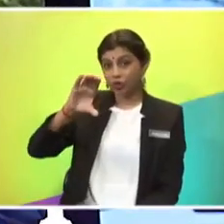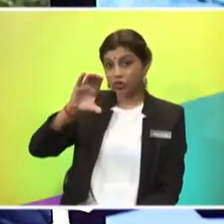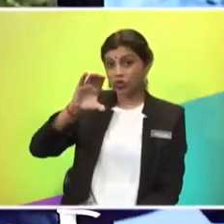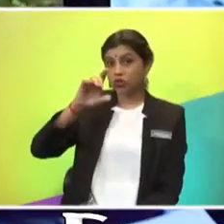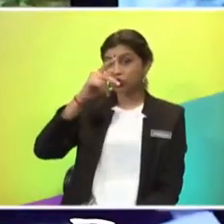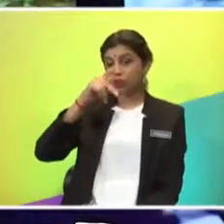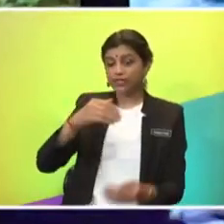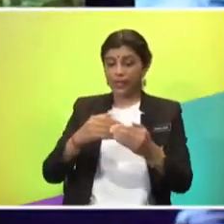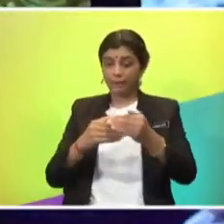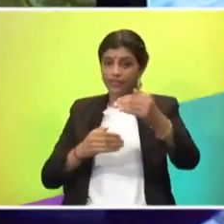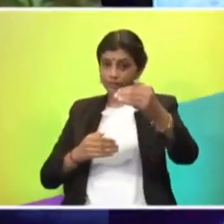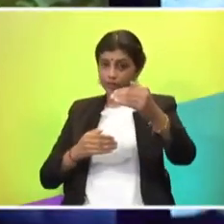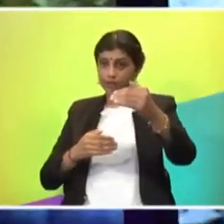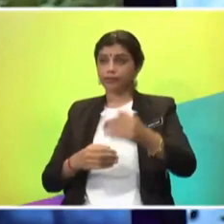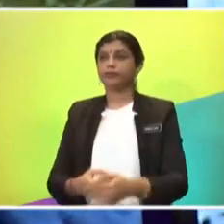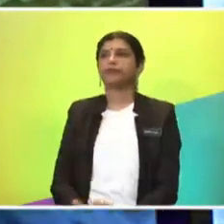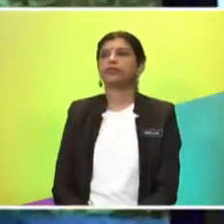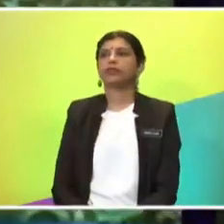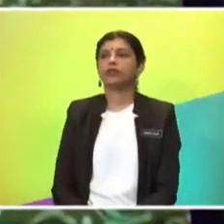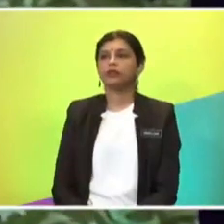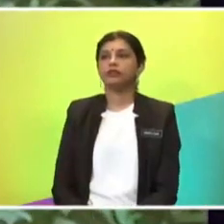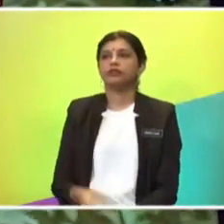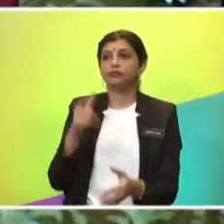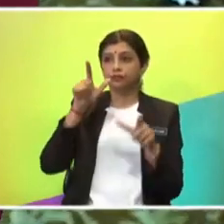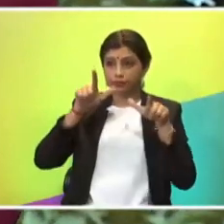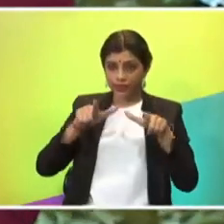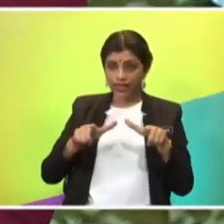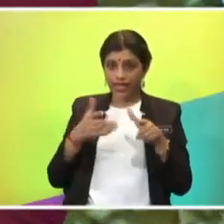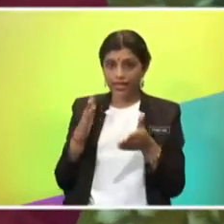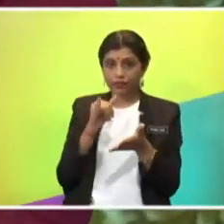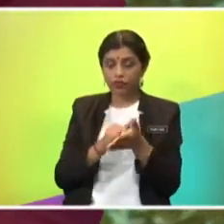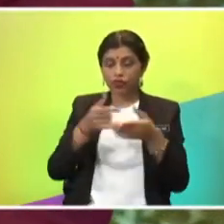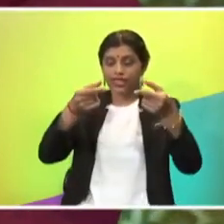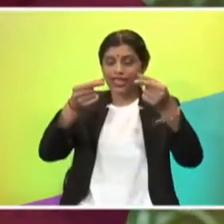Ya, betul. Okey, baik. So, apa yang perlu kita buat adalah kita kena...